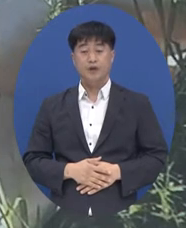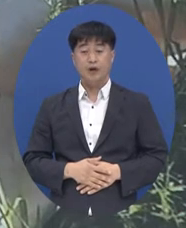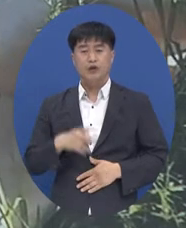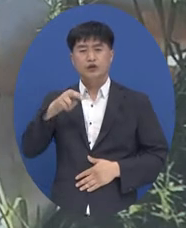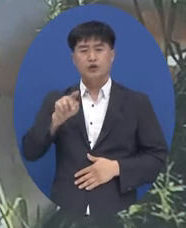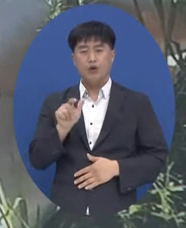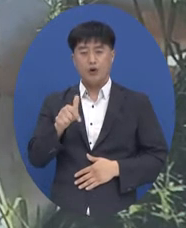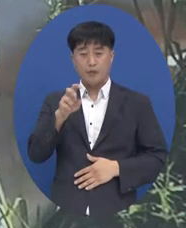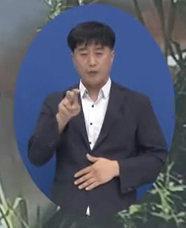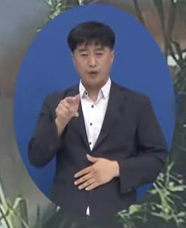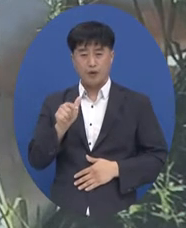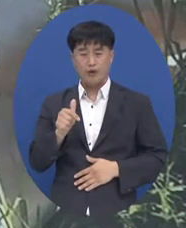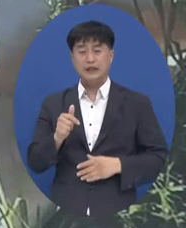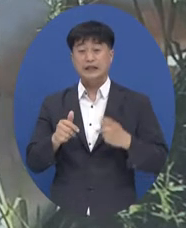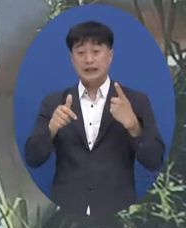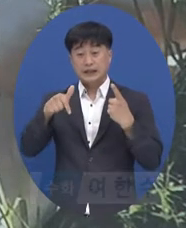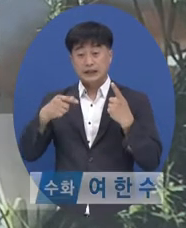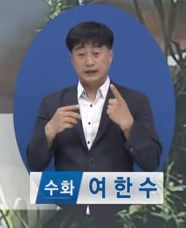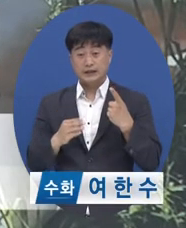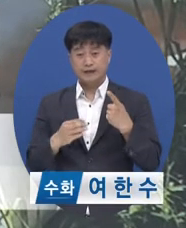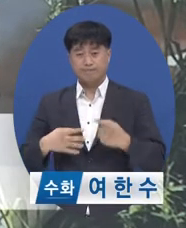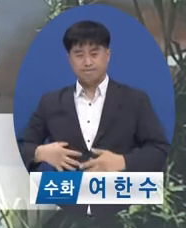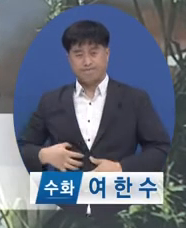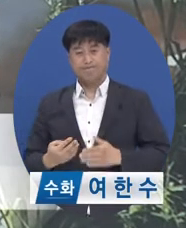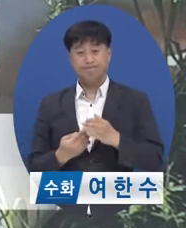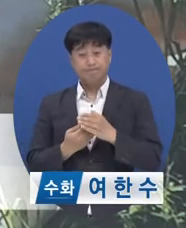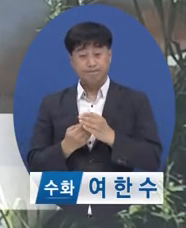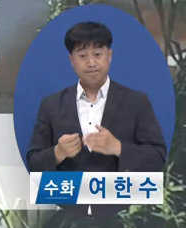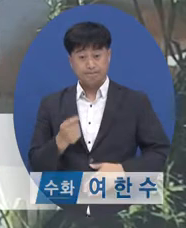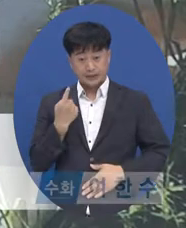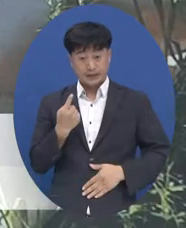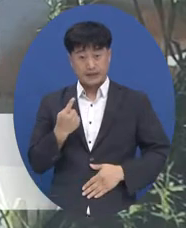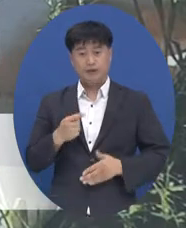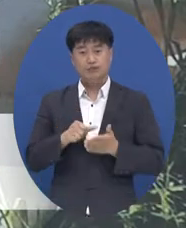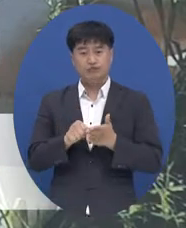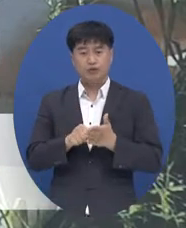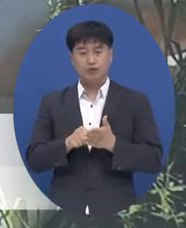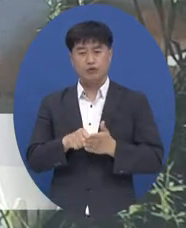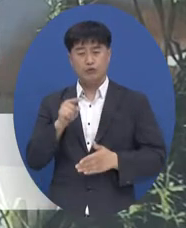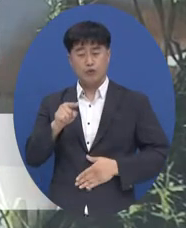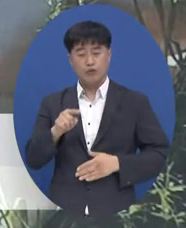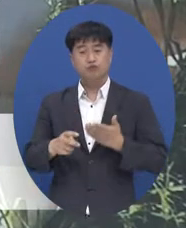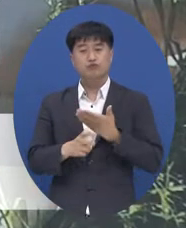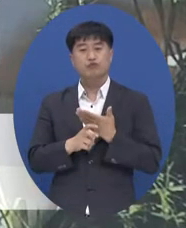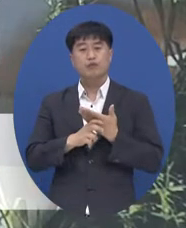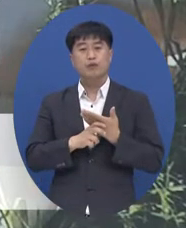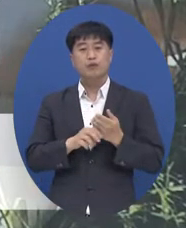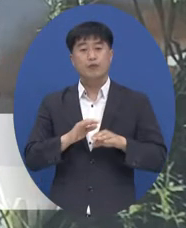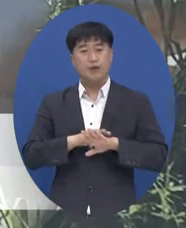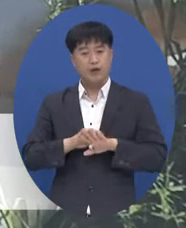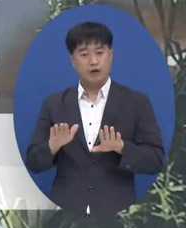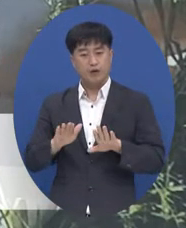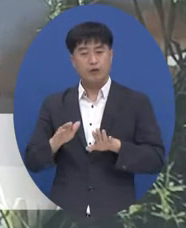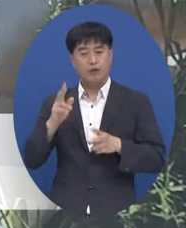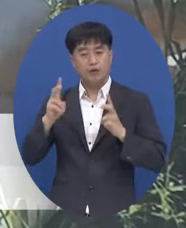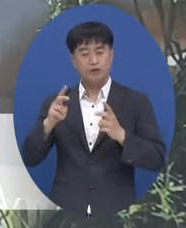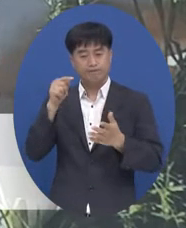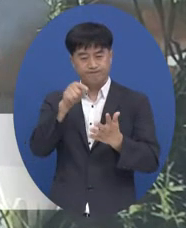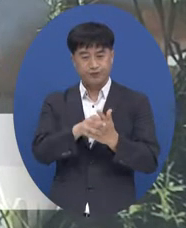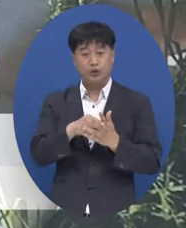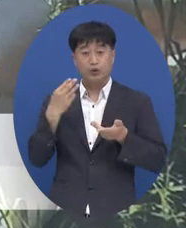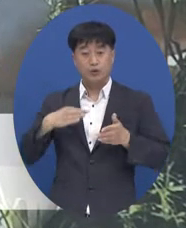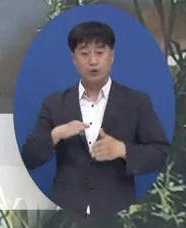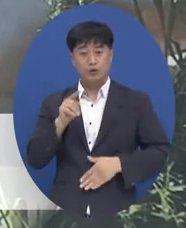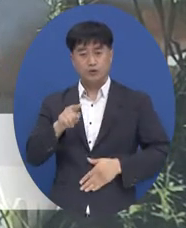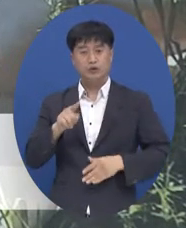성면은 1급 발암물질로 알려져 있는데요. 폐성면을 불법으로 처리한 업체들이 경기도 수사에 덜미가 잡혔습니다.